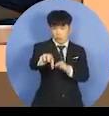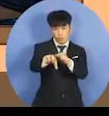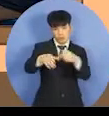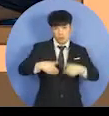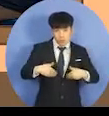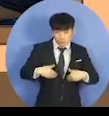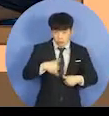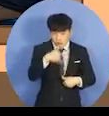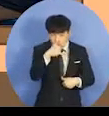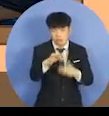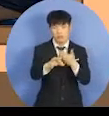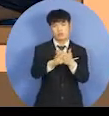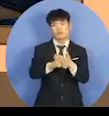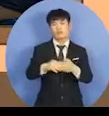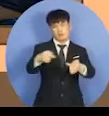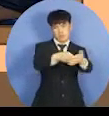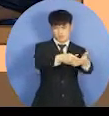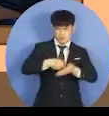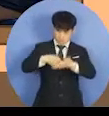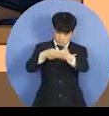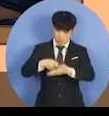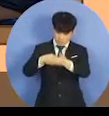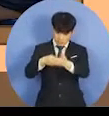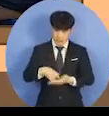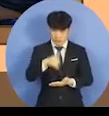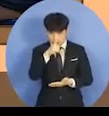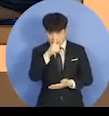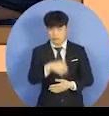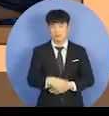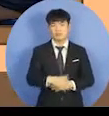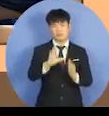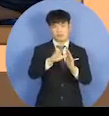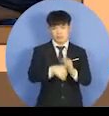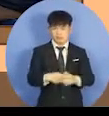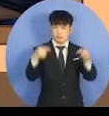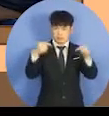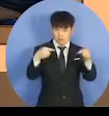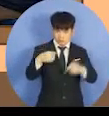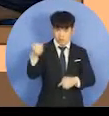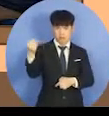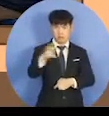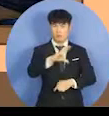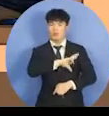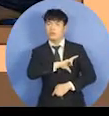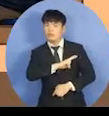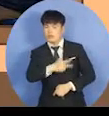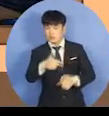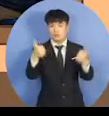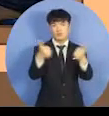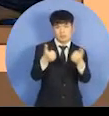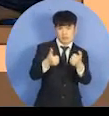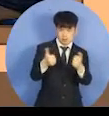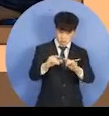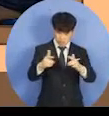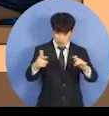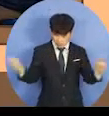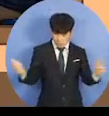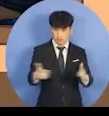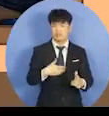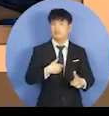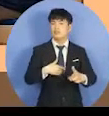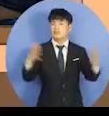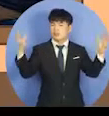그룹을 신청받았는데요. 인터뷰를 거쳐 선정된 팀은 취업을 위한 모의 면접부터 청소년 상담사